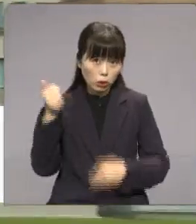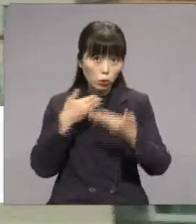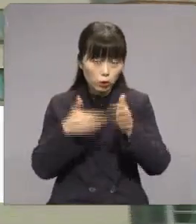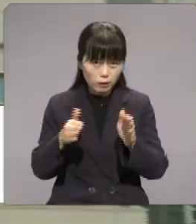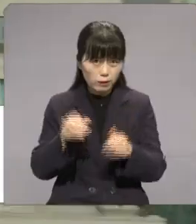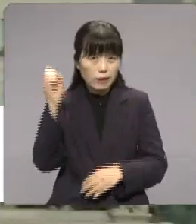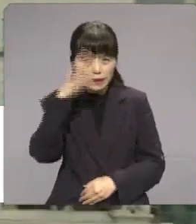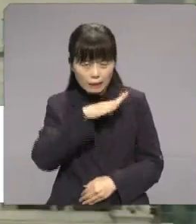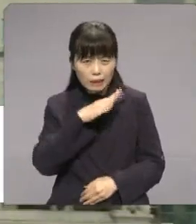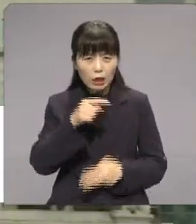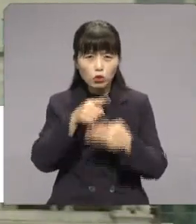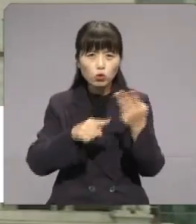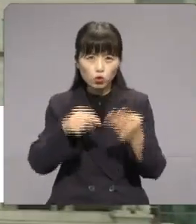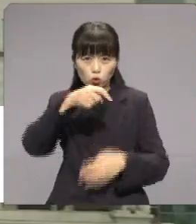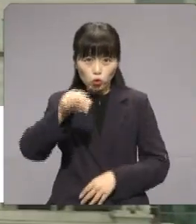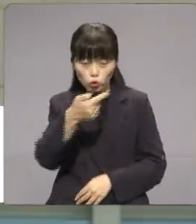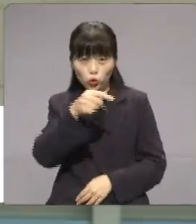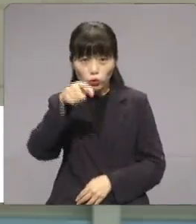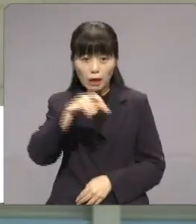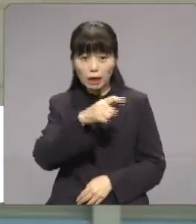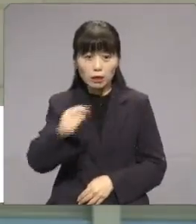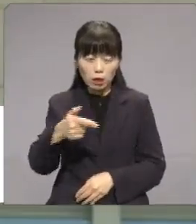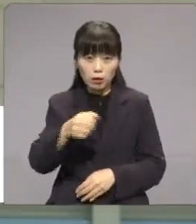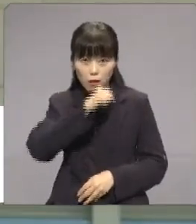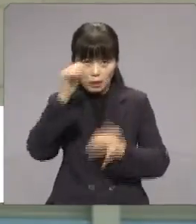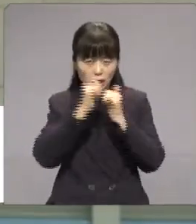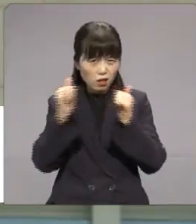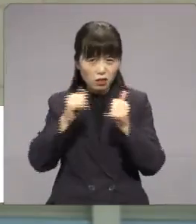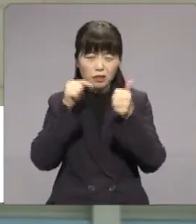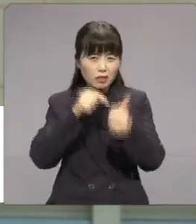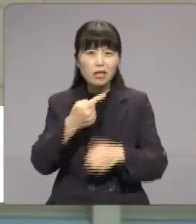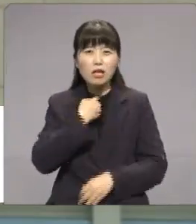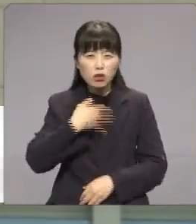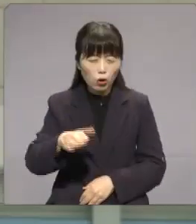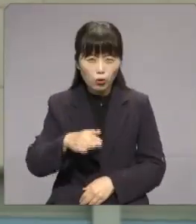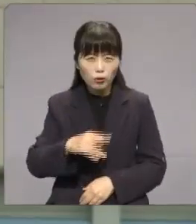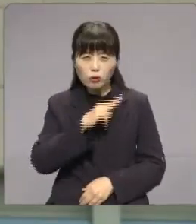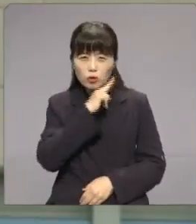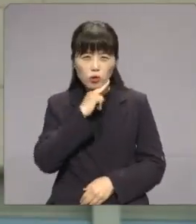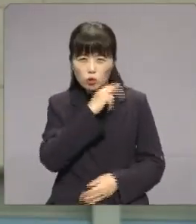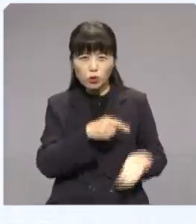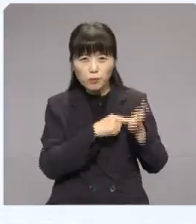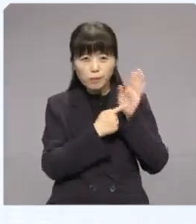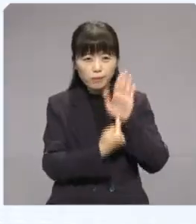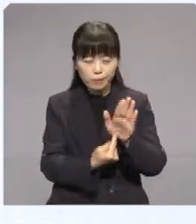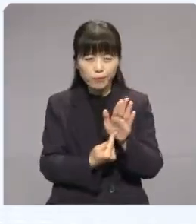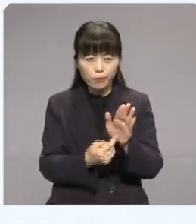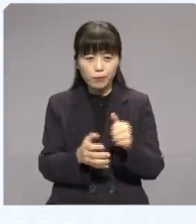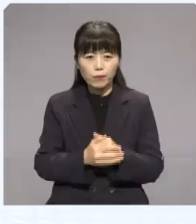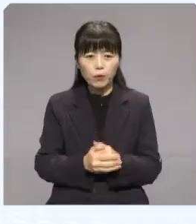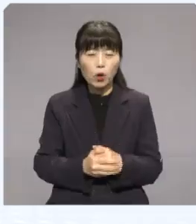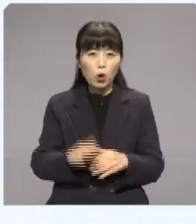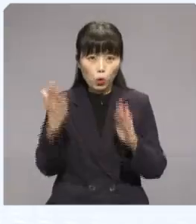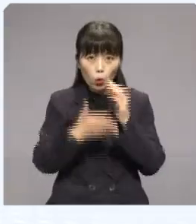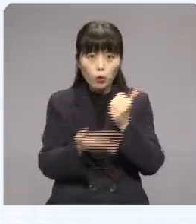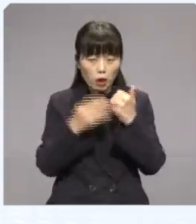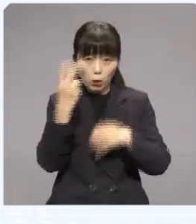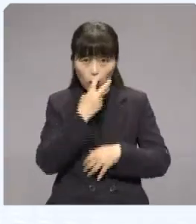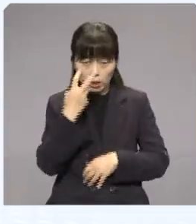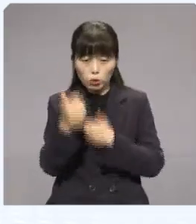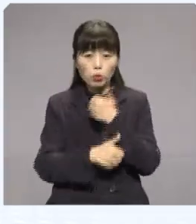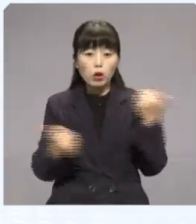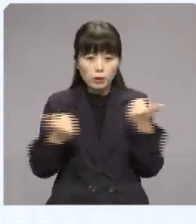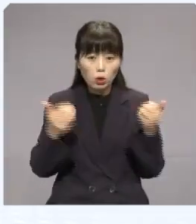대통령실은 일단 윤석열 당선인이 공천을 지시한 적 없다며 의혹을 일축했습니다. 당시